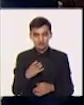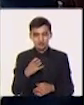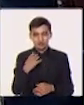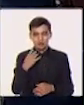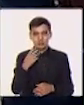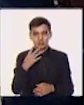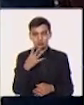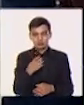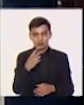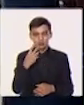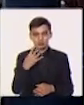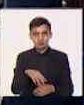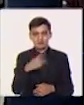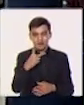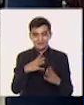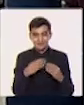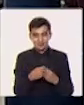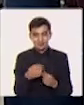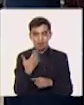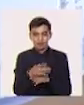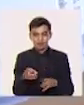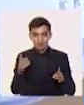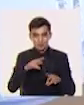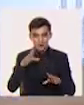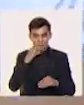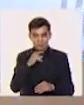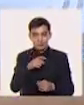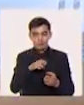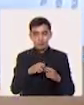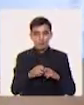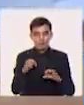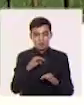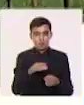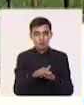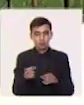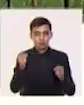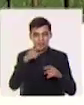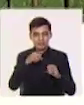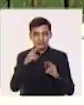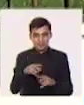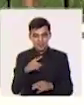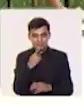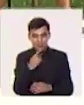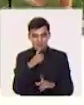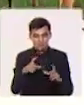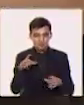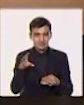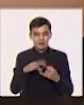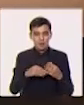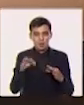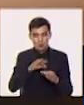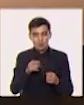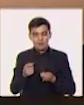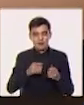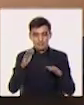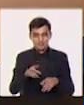240-қа жуық семья далада қалайын деп отыр. Осы мәселенің анық-қанығын білу үшін тілшілер тобы қалалық жер қатынастар басқармасына